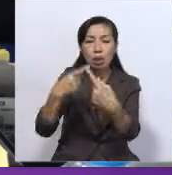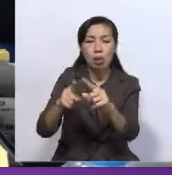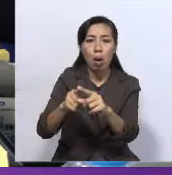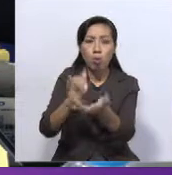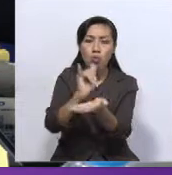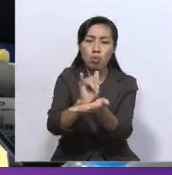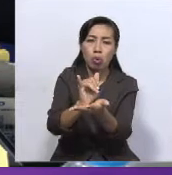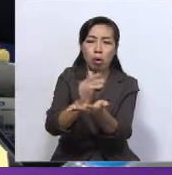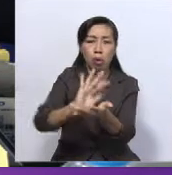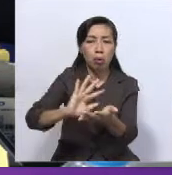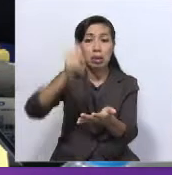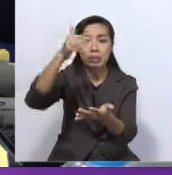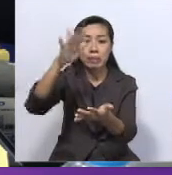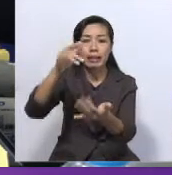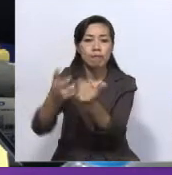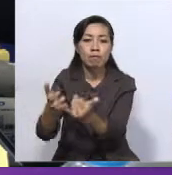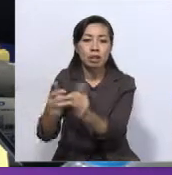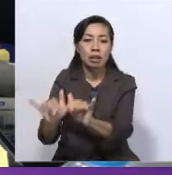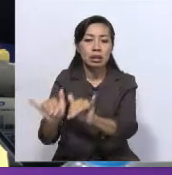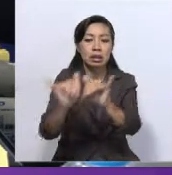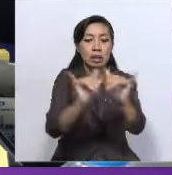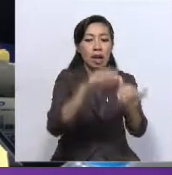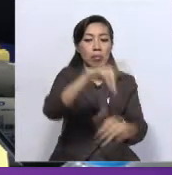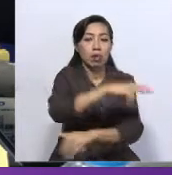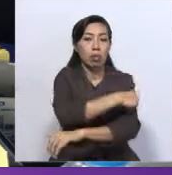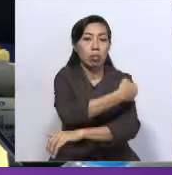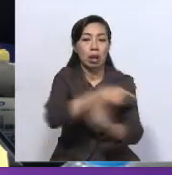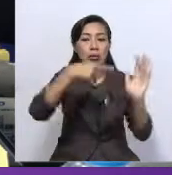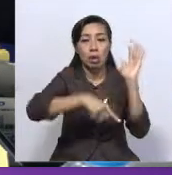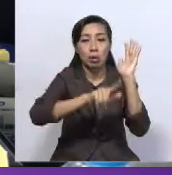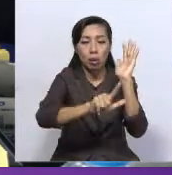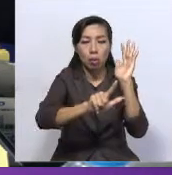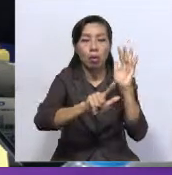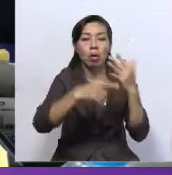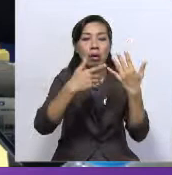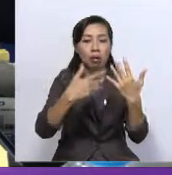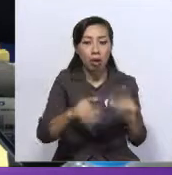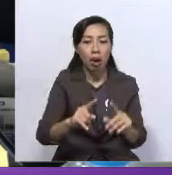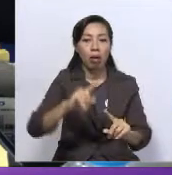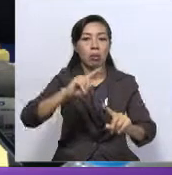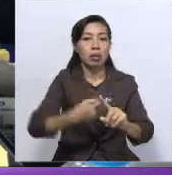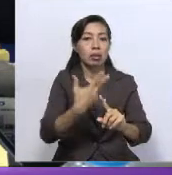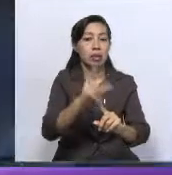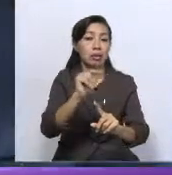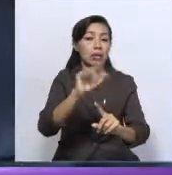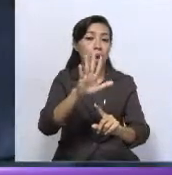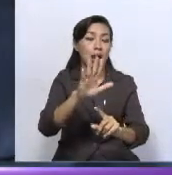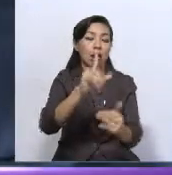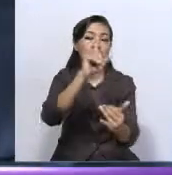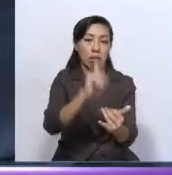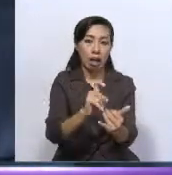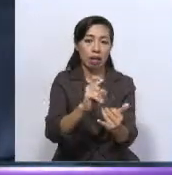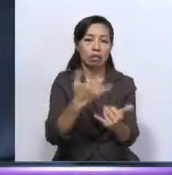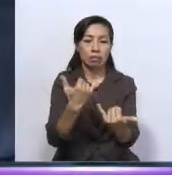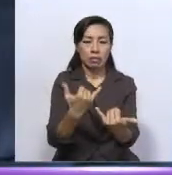การไม่ดีขึ้นนะคะจึงได้ถูกส่งตัวไปต่อค่ะที่โรงพยาบาลพัทลุงก่อนจะเสียชีวิตลงในวันที่25มีนาคมที่ผ่านม